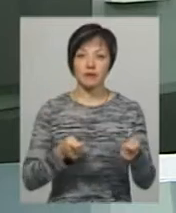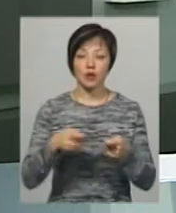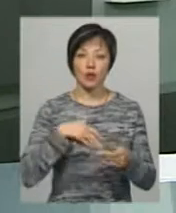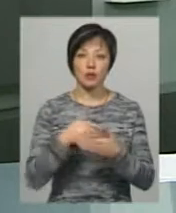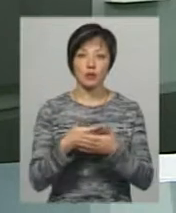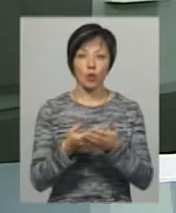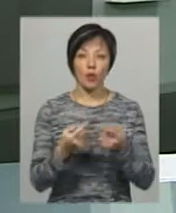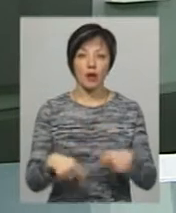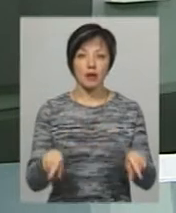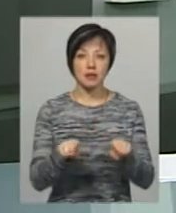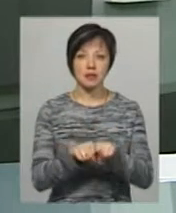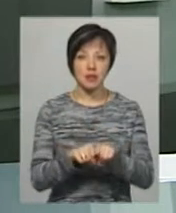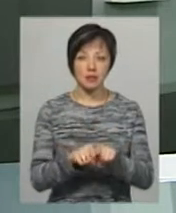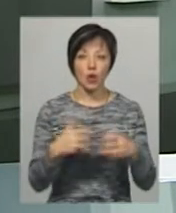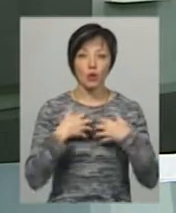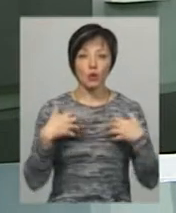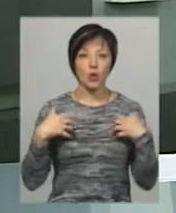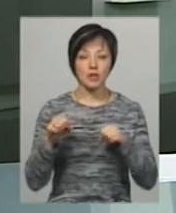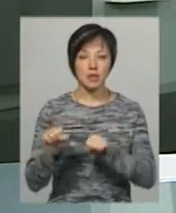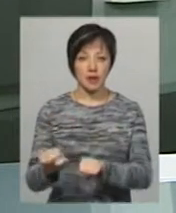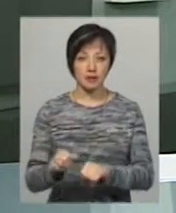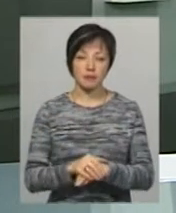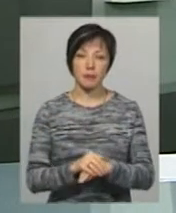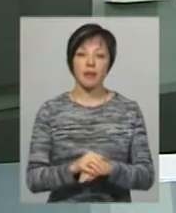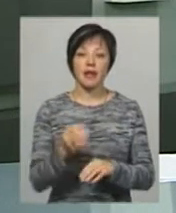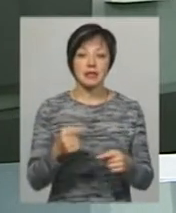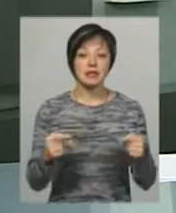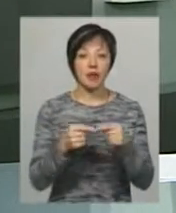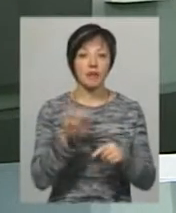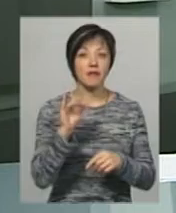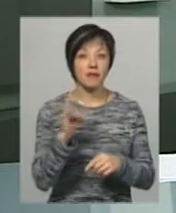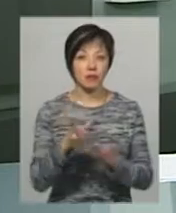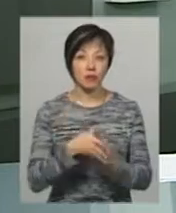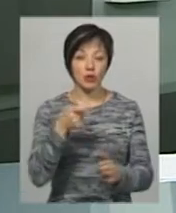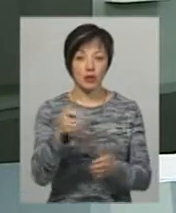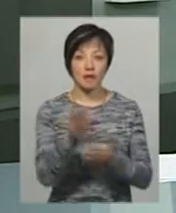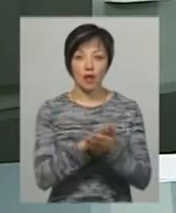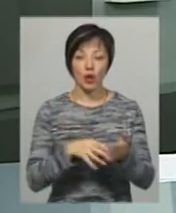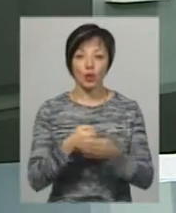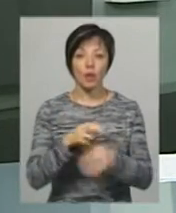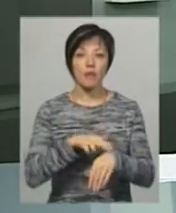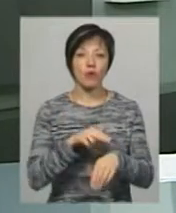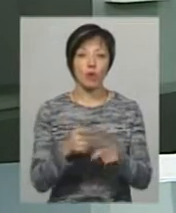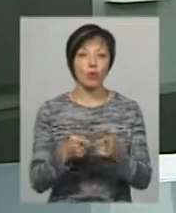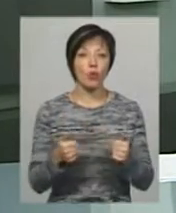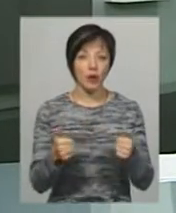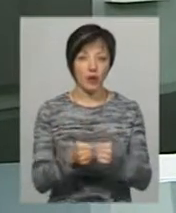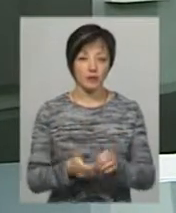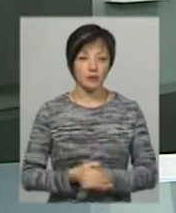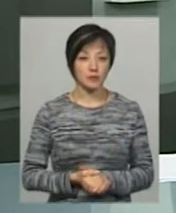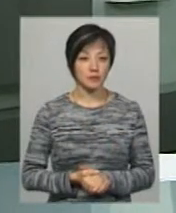громадської організації «Зоозахист» Сергій Пальохін. Саме він подав заяву до правоохоронних органів.